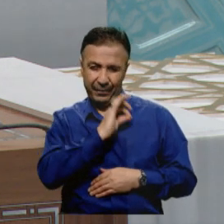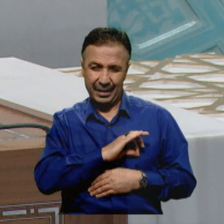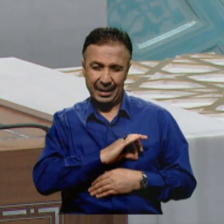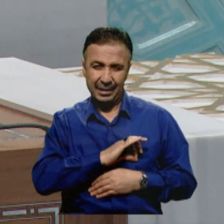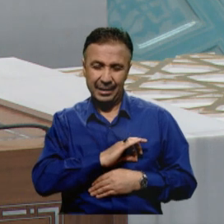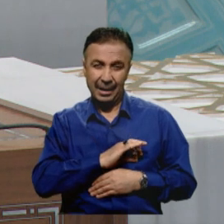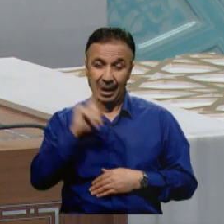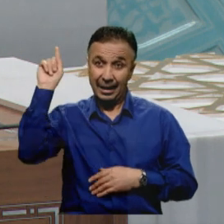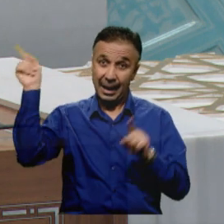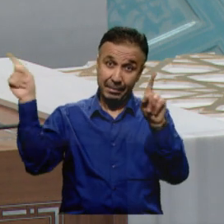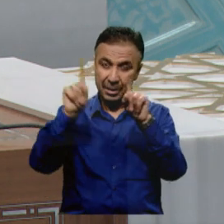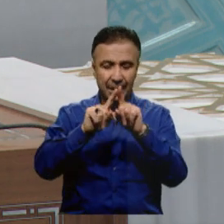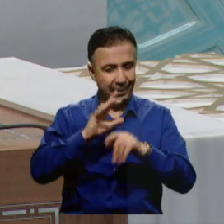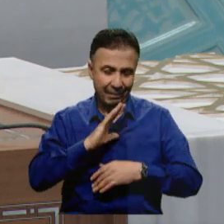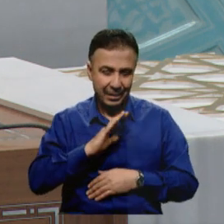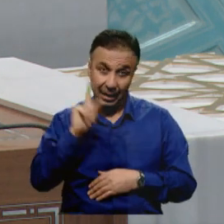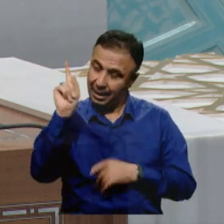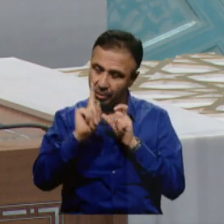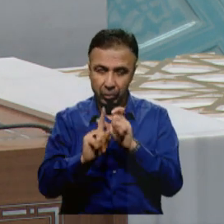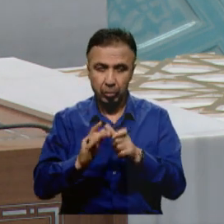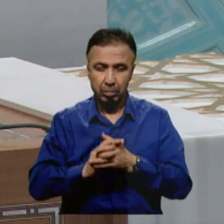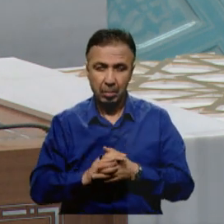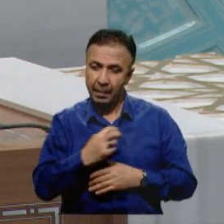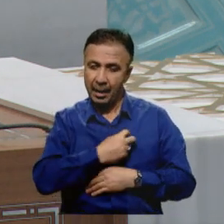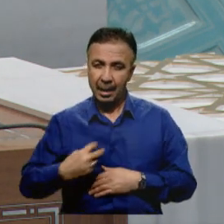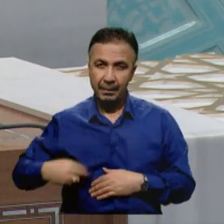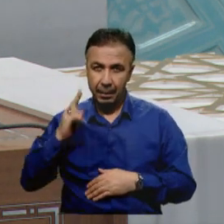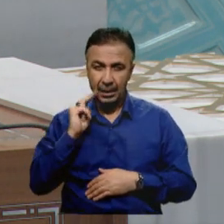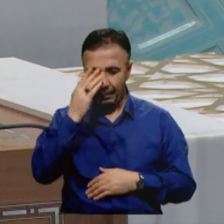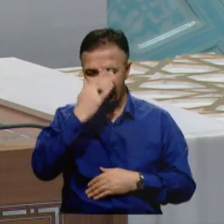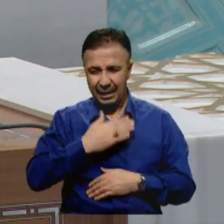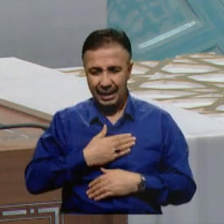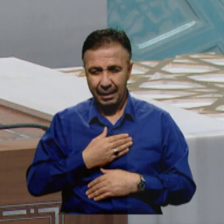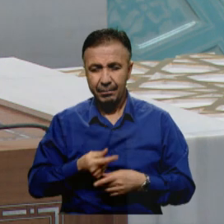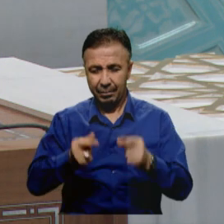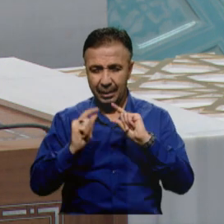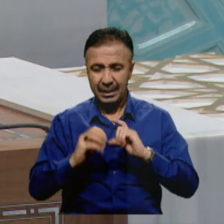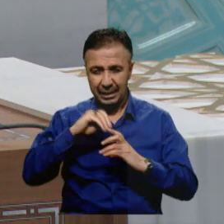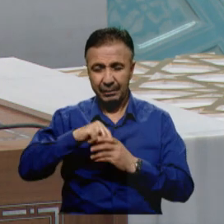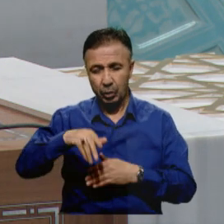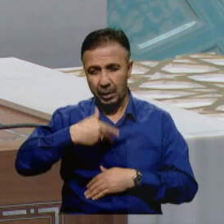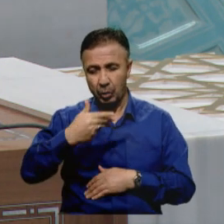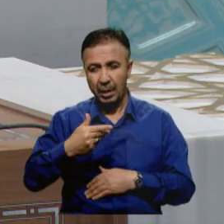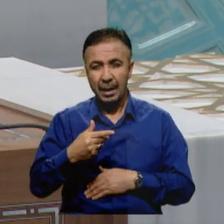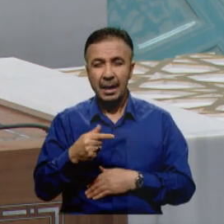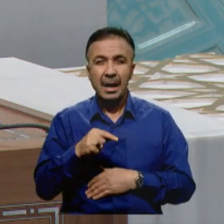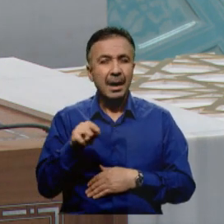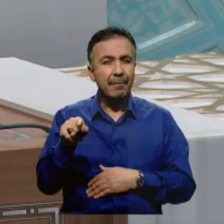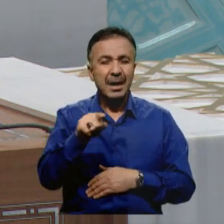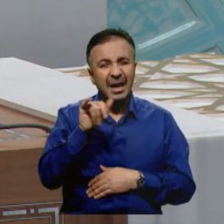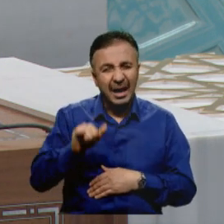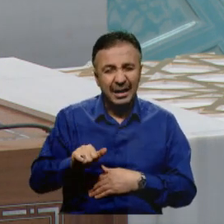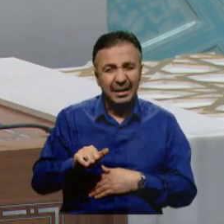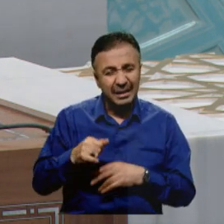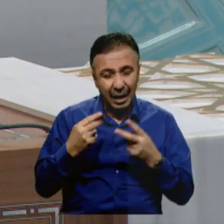şirk varsa, Efendimiz bir hadislerinde buyuruyorlar ki, ben sizin hakkınızda açıkça şirk koşacağınız